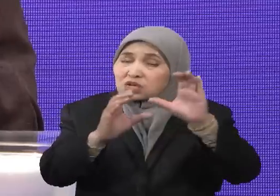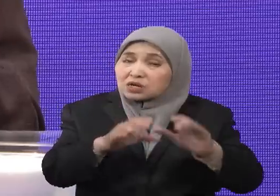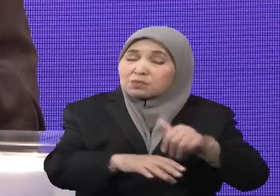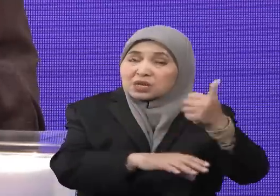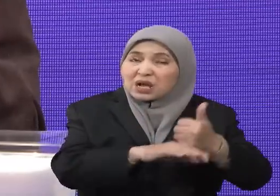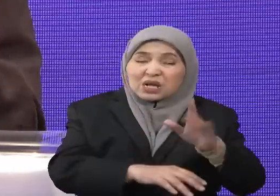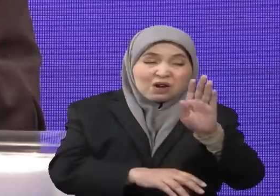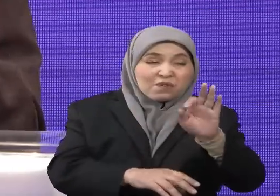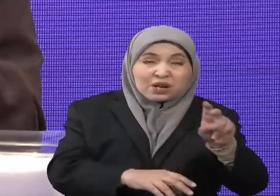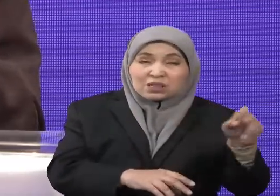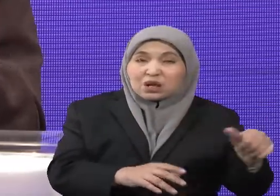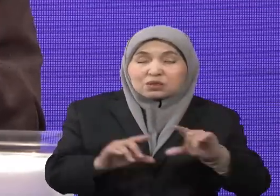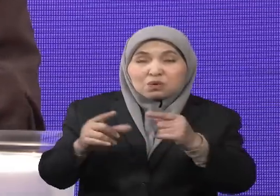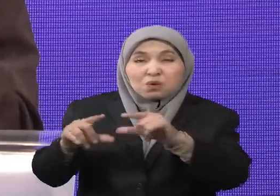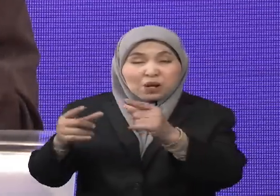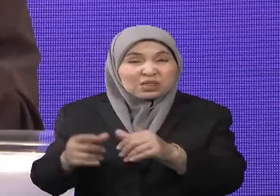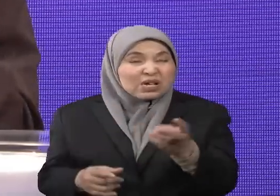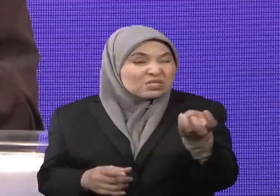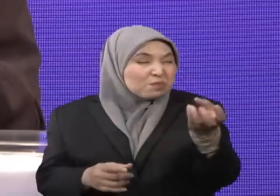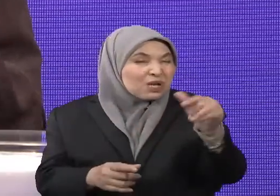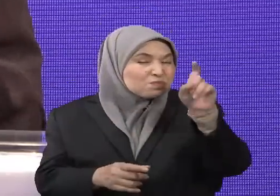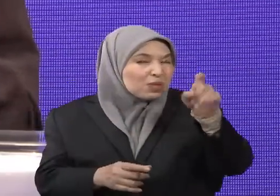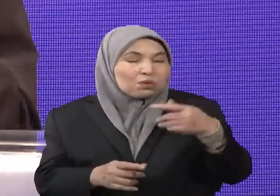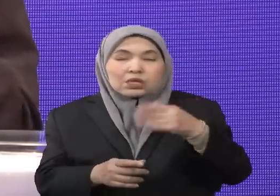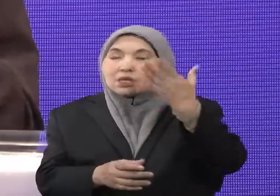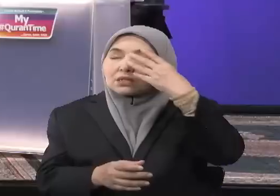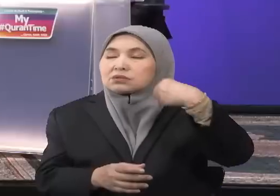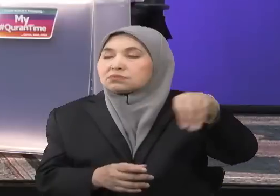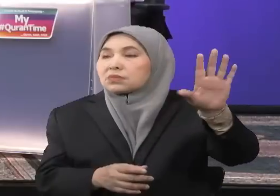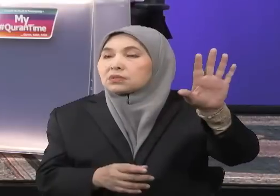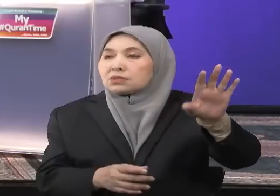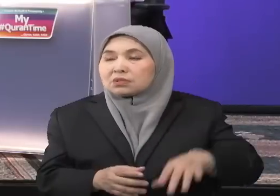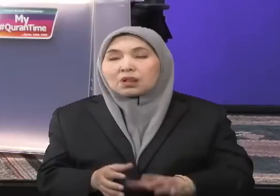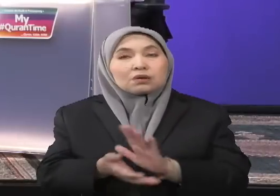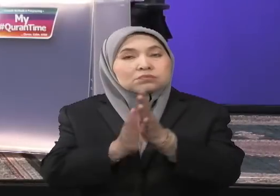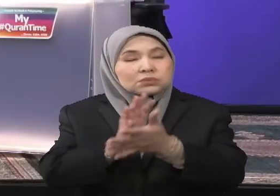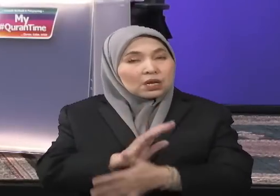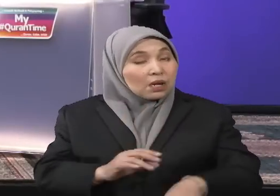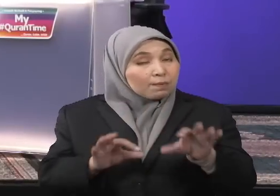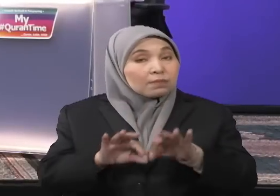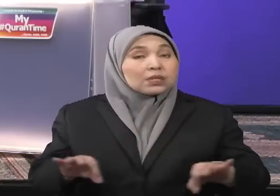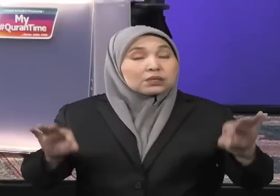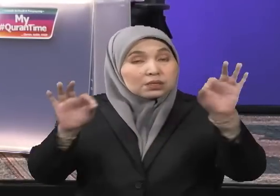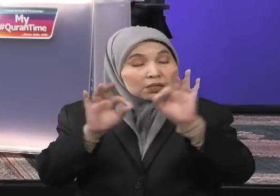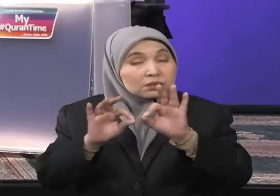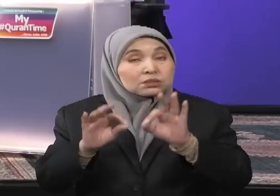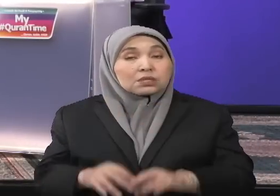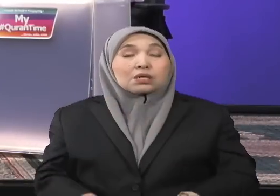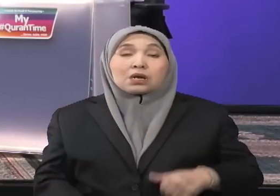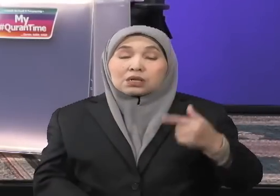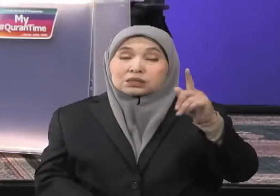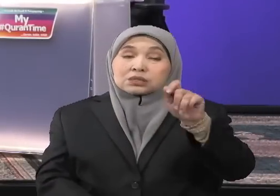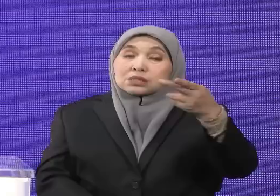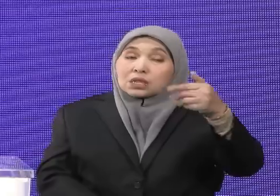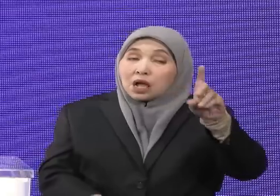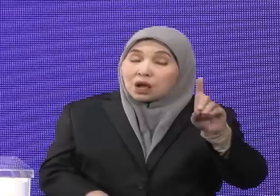itu golongan-golongan serpihan yang tepat kita abaikan saja jadi pentingnya tauhidul Ummah